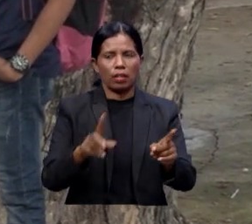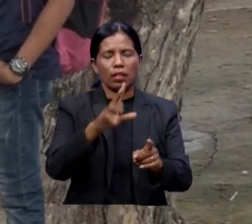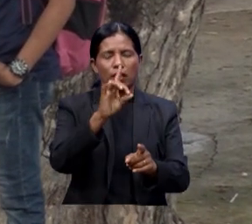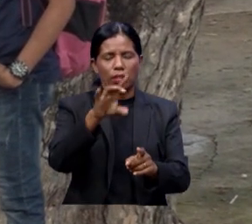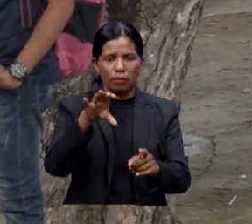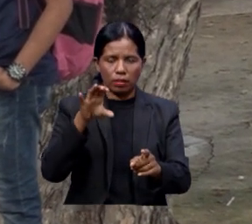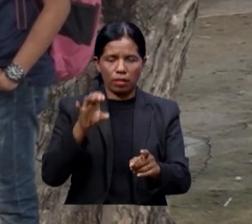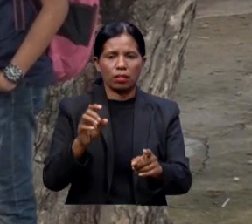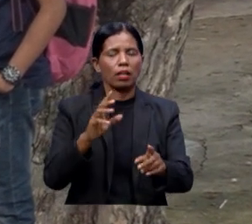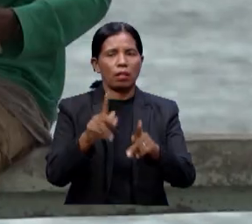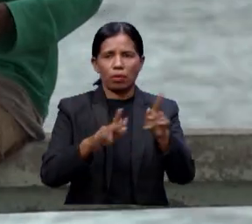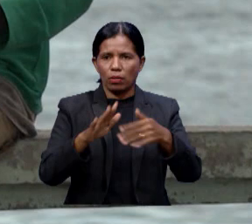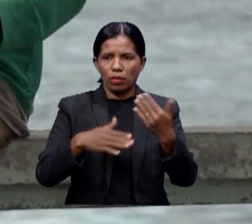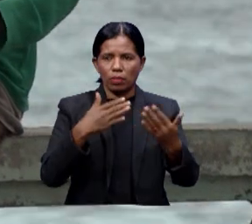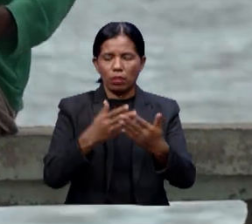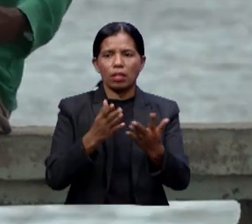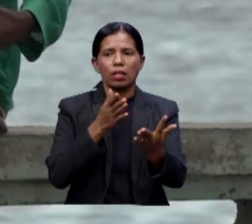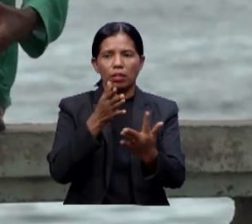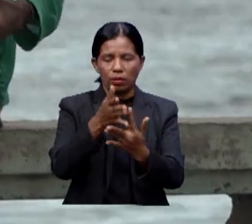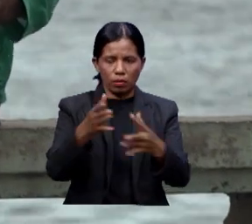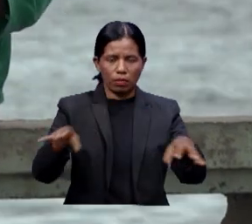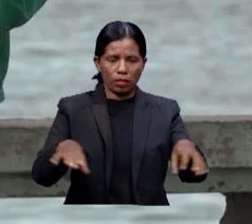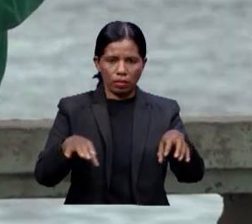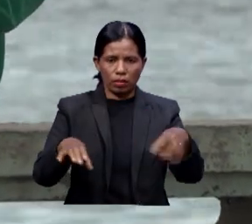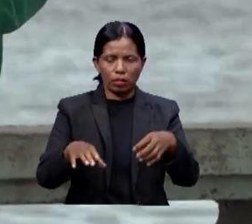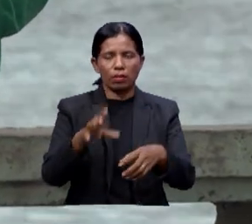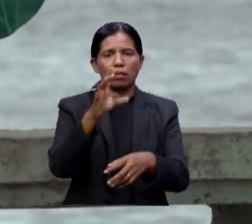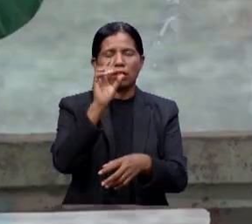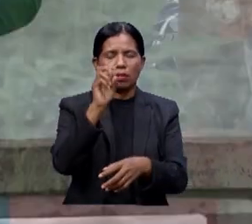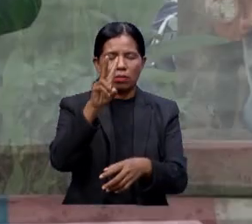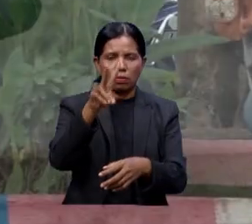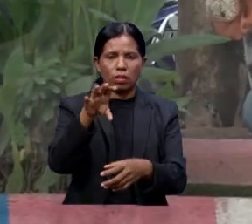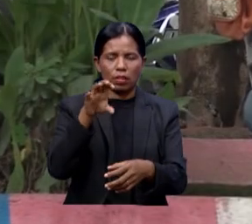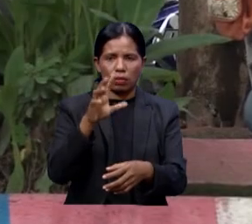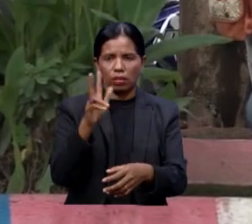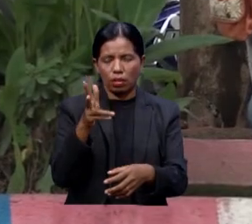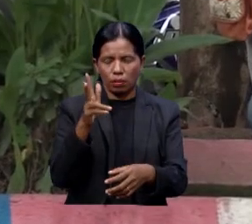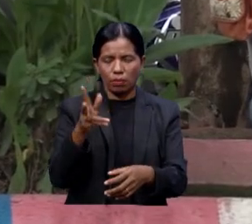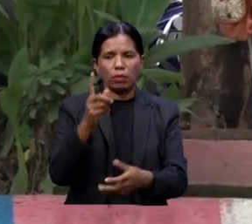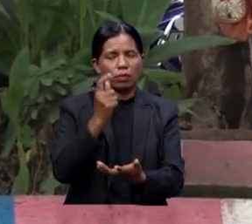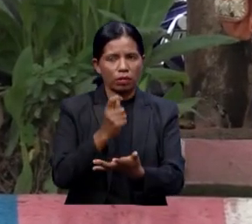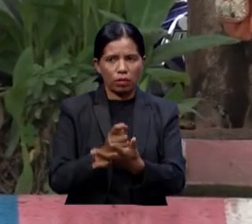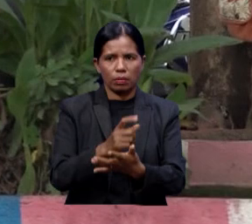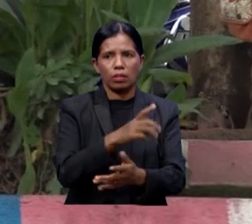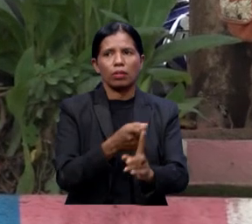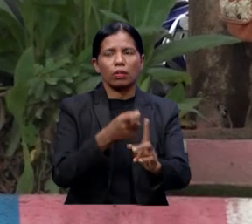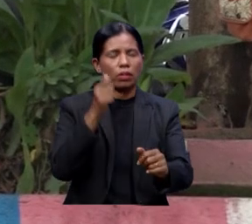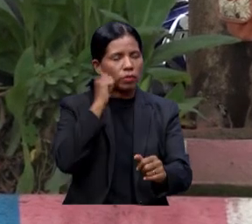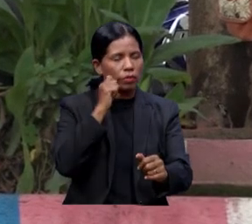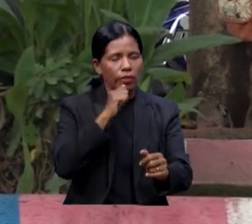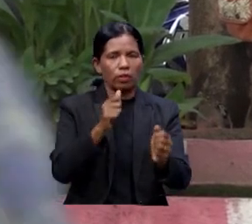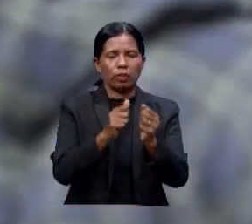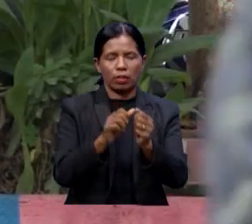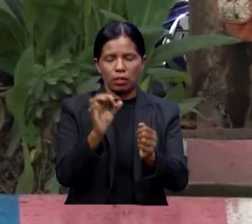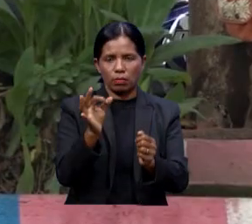numero ne, total populasaun nebe asesu ona ba servisu, rihun atus rua tolu nulu resin hat, kompostu husi feto, rihun sia